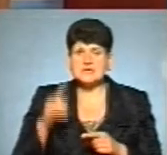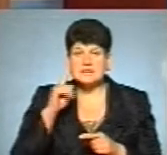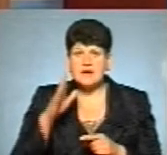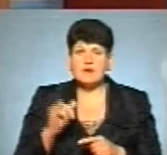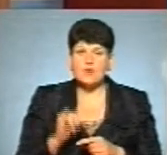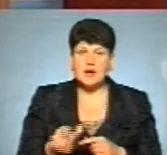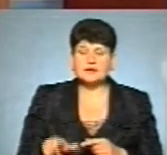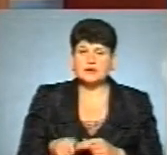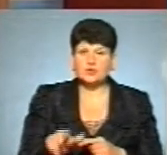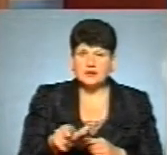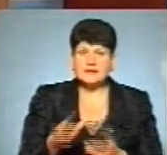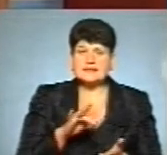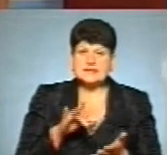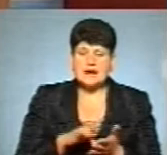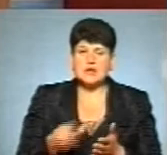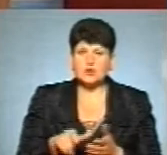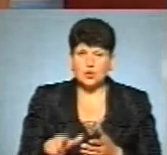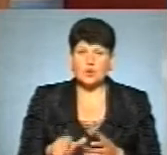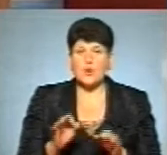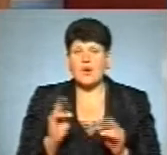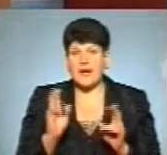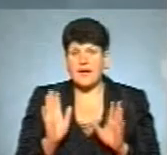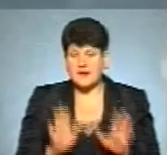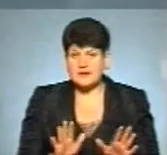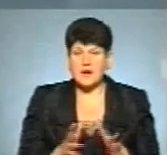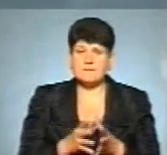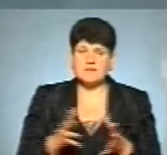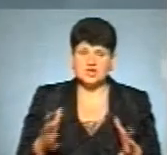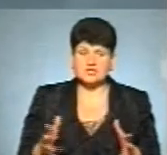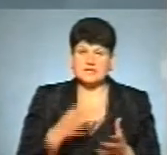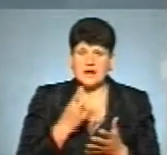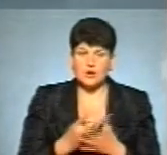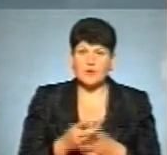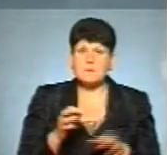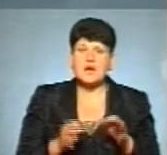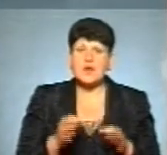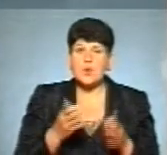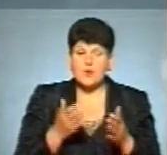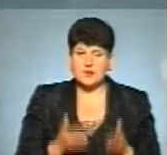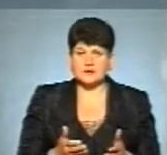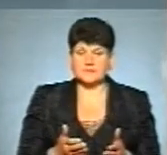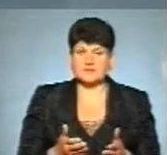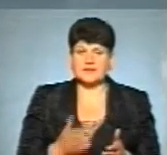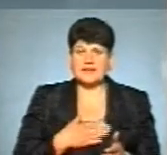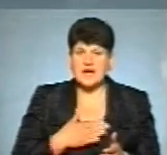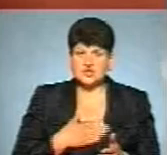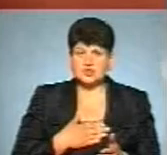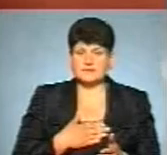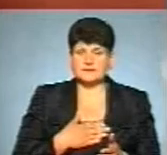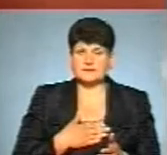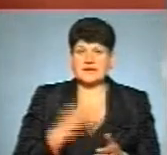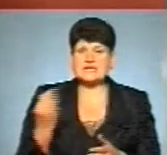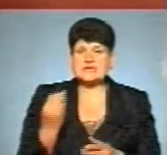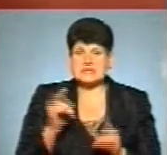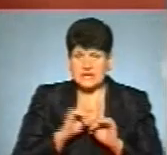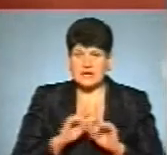воно навіть центральні дороги окей, але більшість знакових природних, зокрема, наших